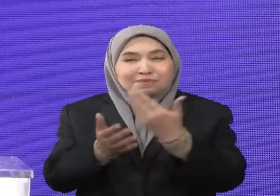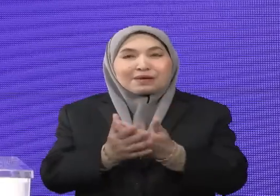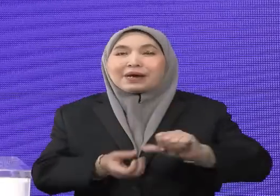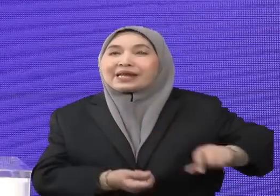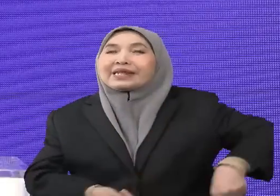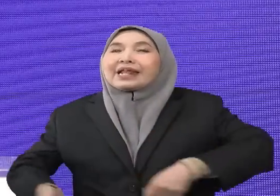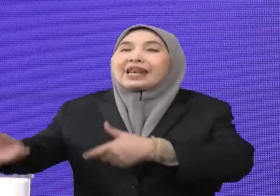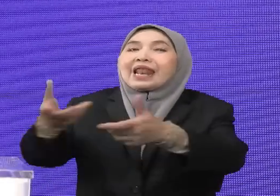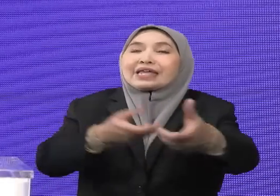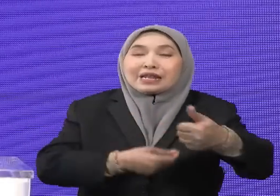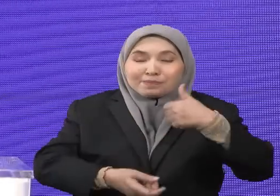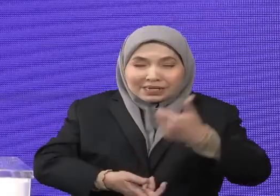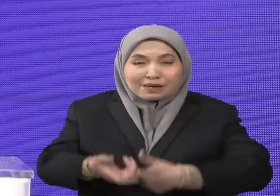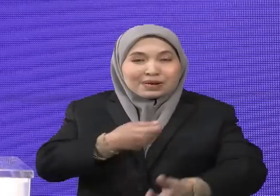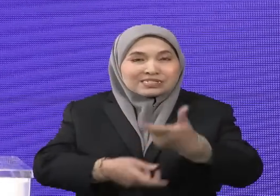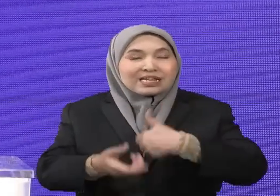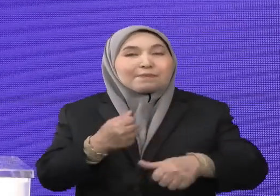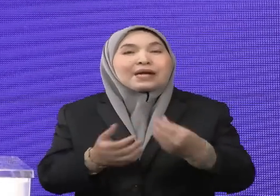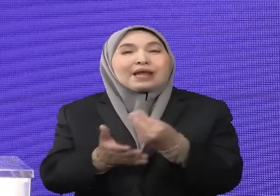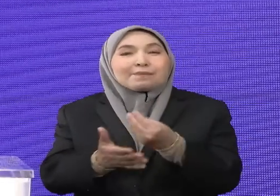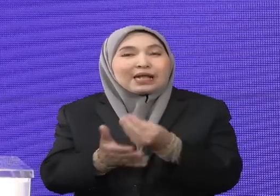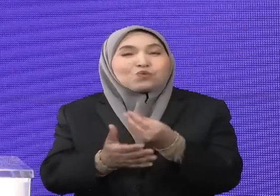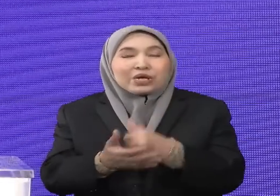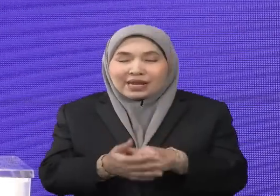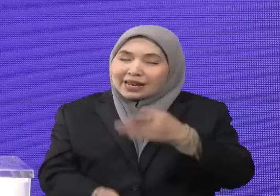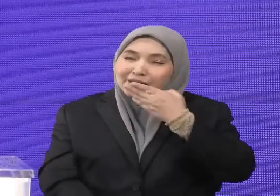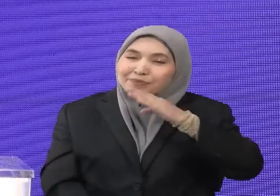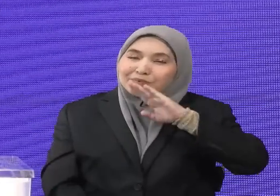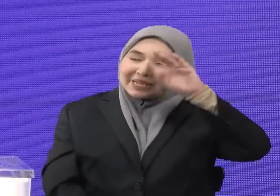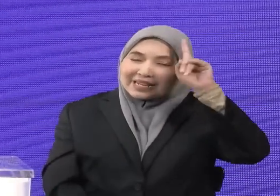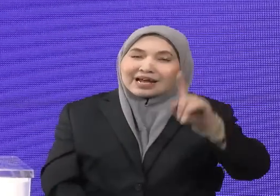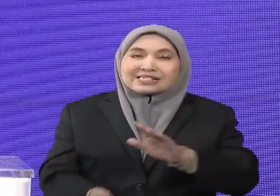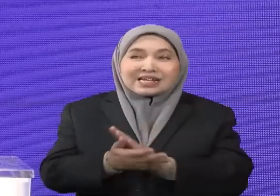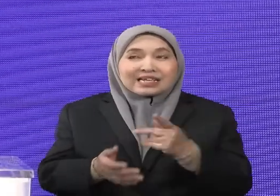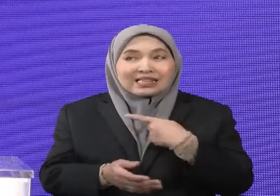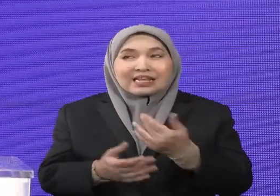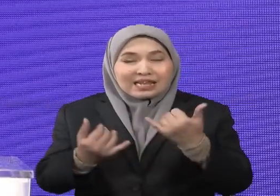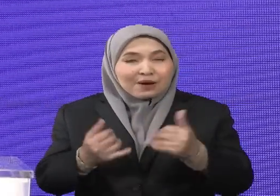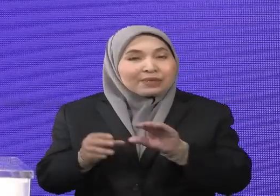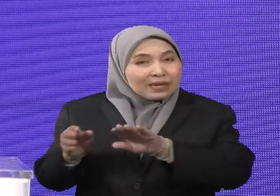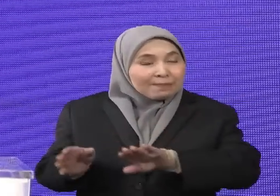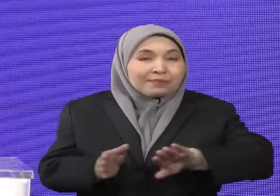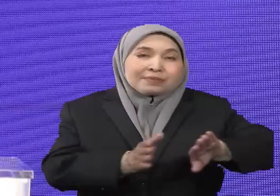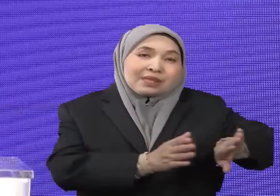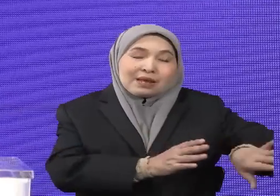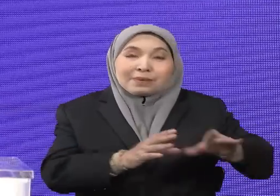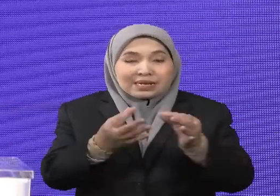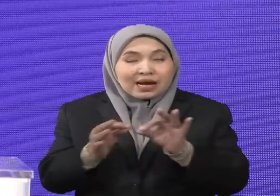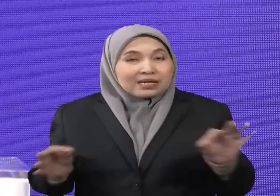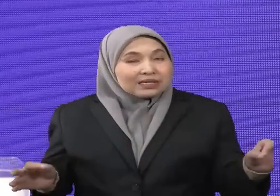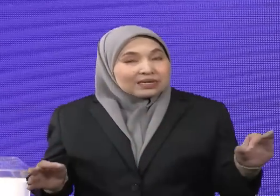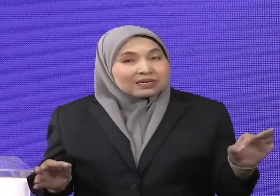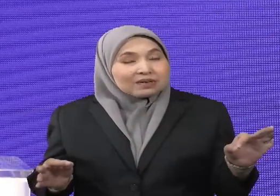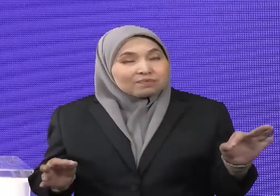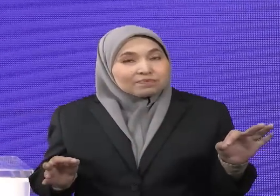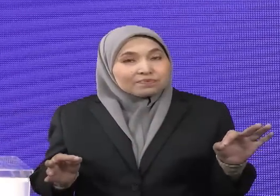nelayan nelayan pergi ikan dapat memancing duit Alhamdulillah jadi kita pergi boleh teman-teman pada ayat yang ke